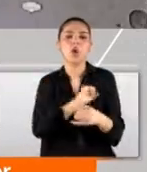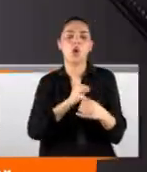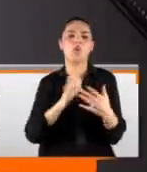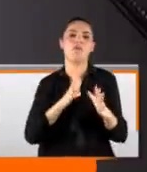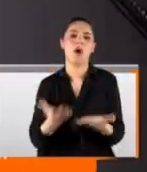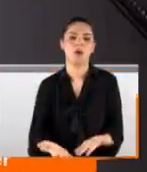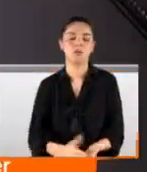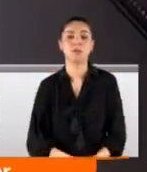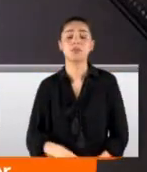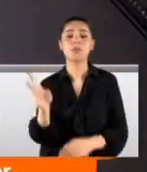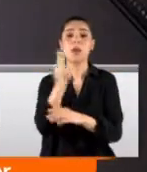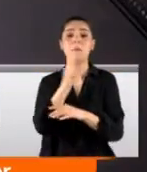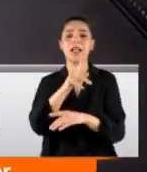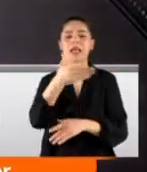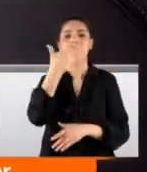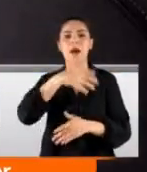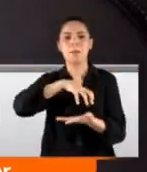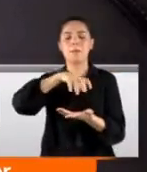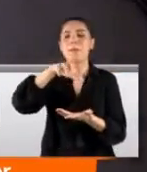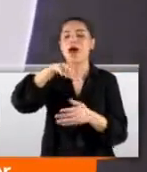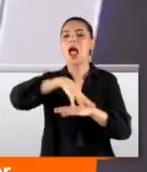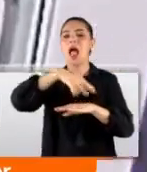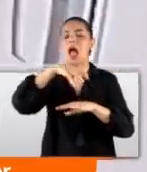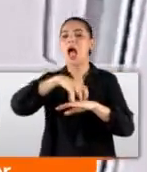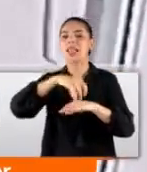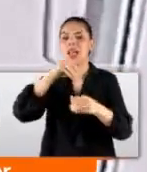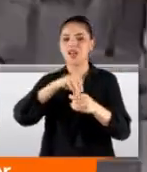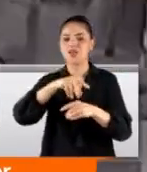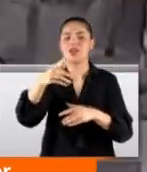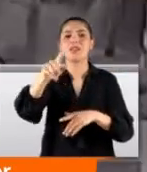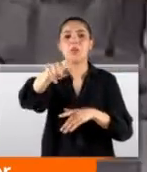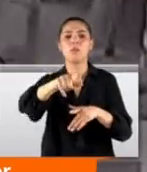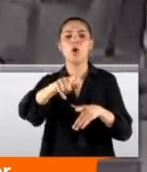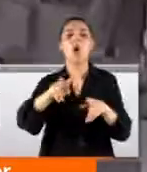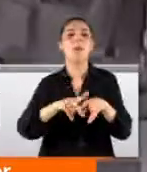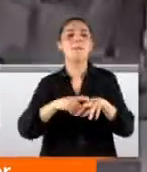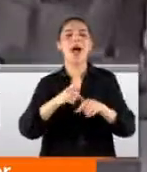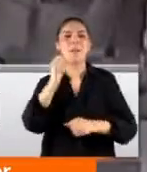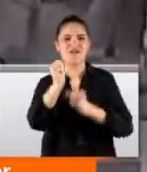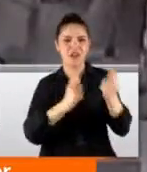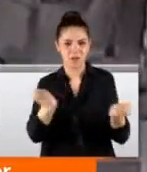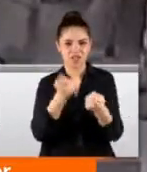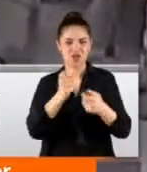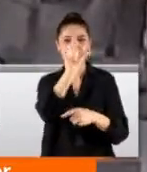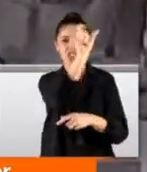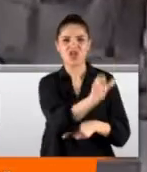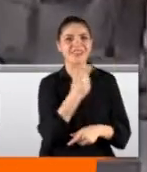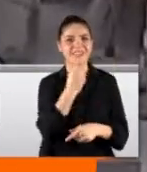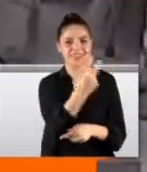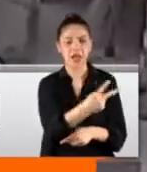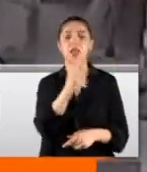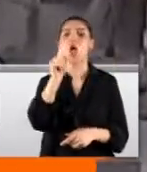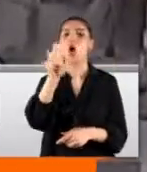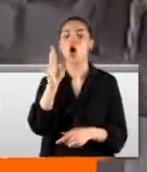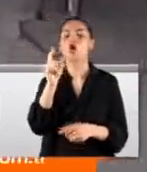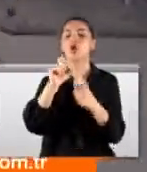aklıma geliyor. Balıkesir Marmara Adası'nda bir mermer fabrikasında çalışıyordu maden mühendisi Canan Tosun. 13 Şubat'ta patronu